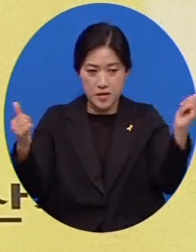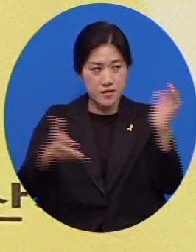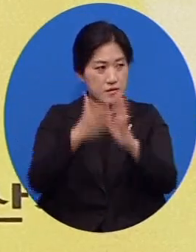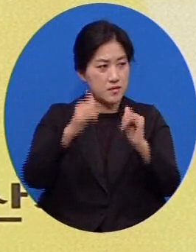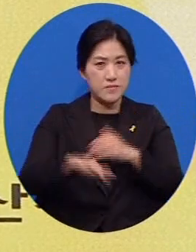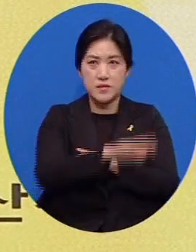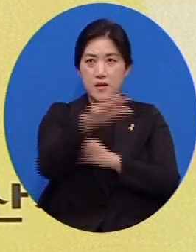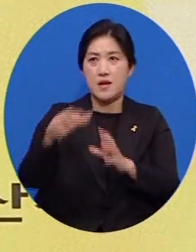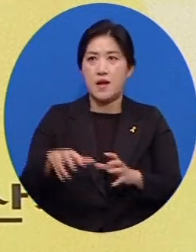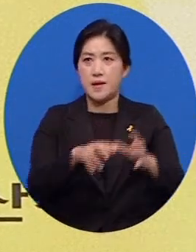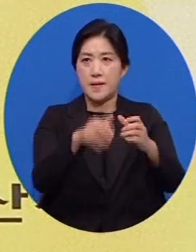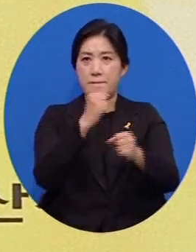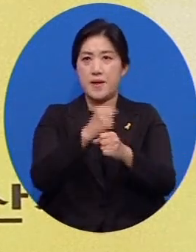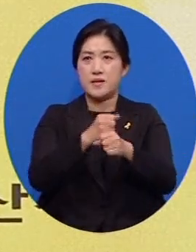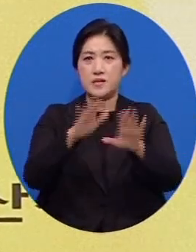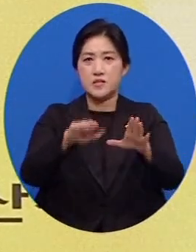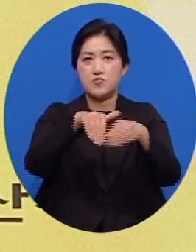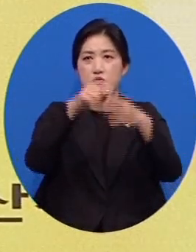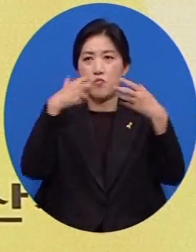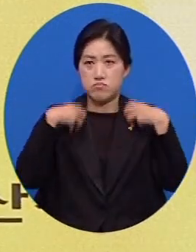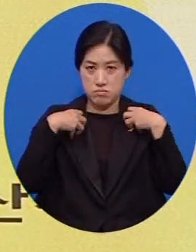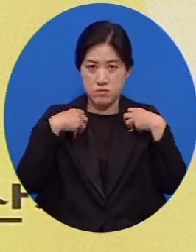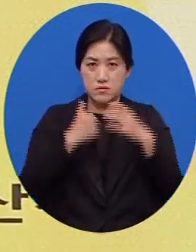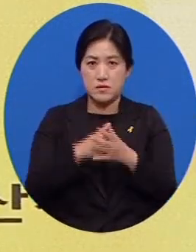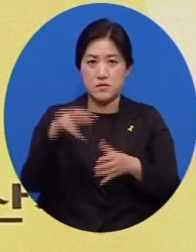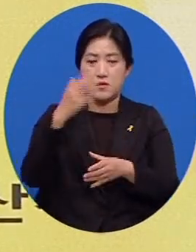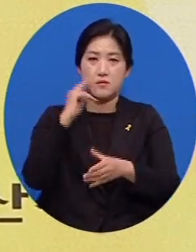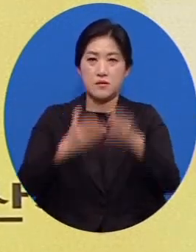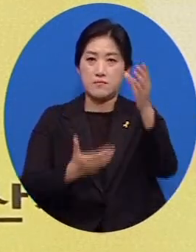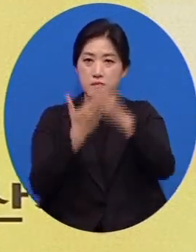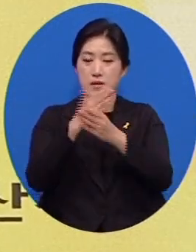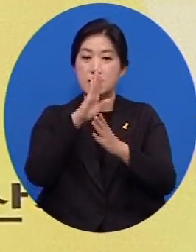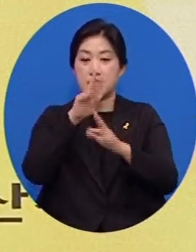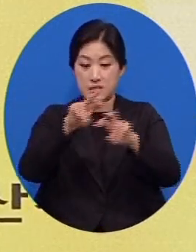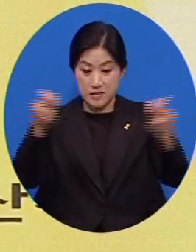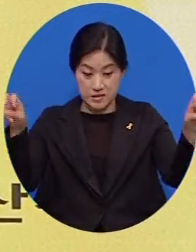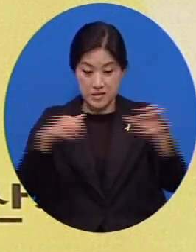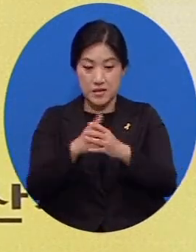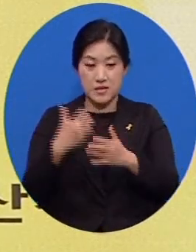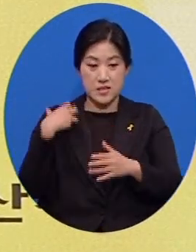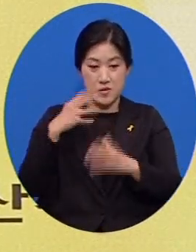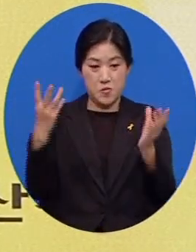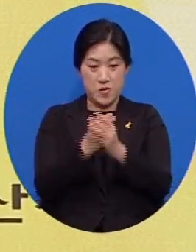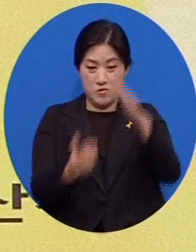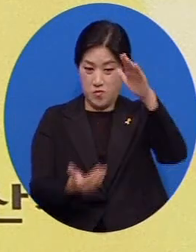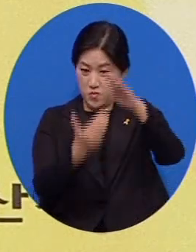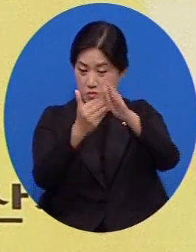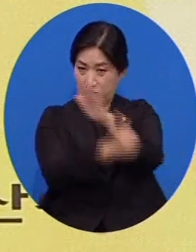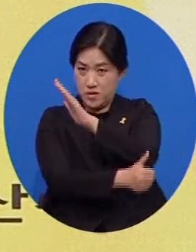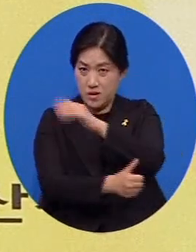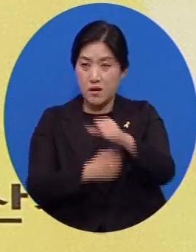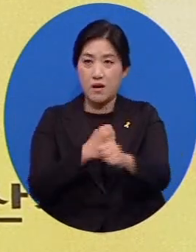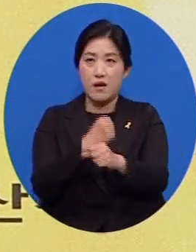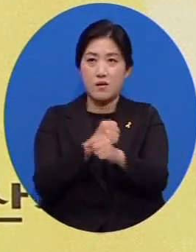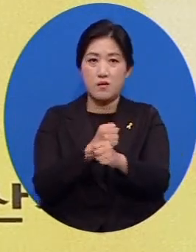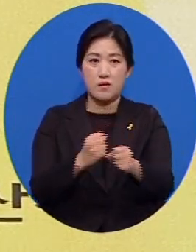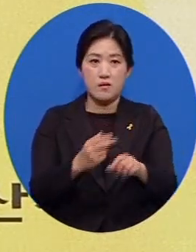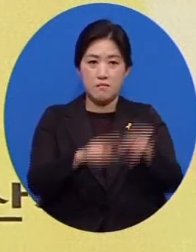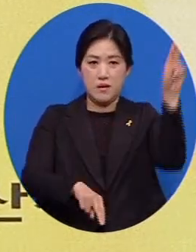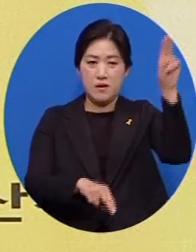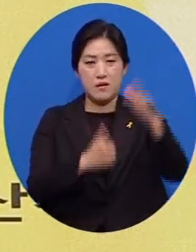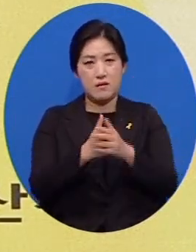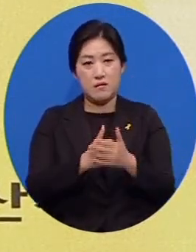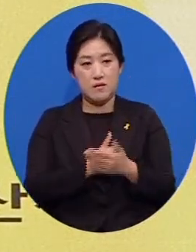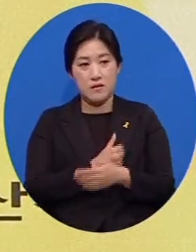함께 만들어낸 현 정부가 세월호 참사 진상규명이 책임을 완수하지 못하고 사라지는 것을